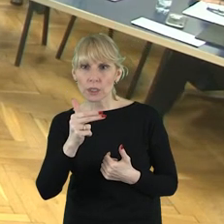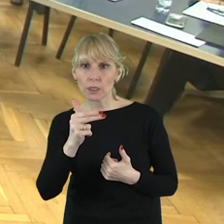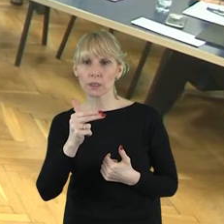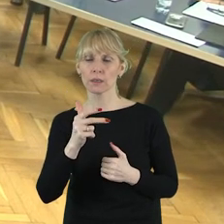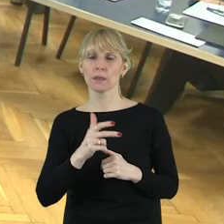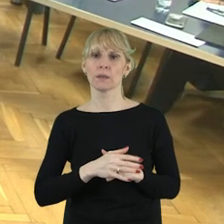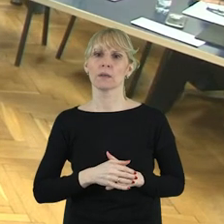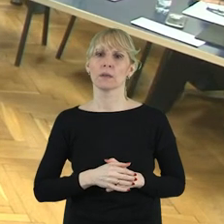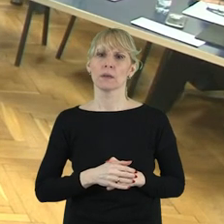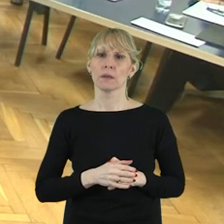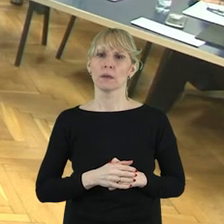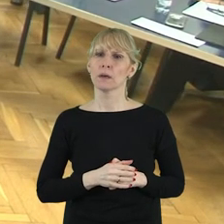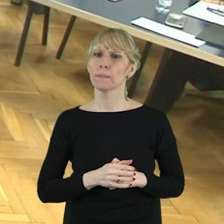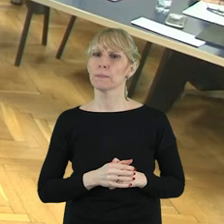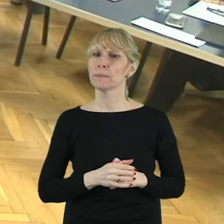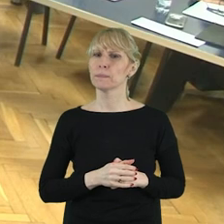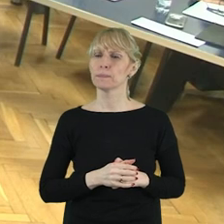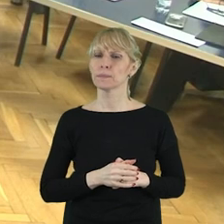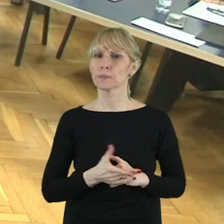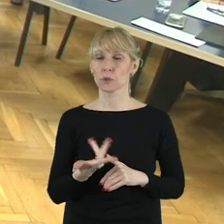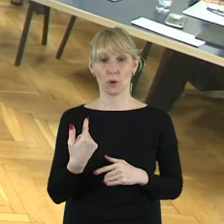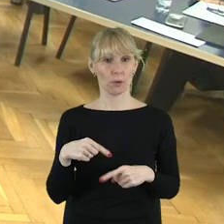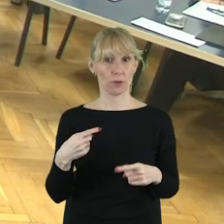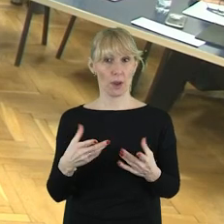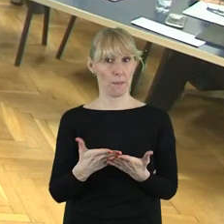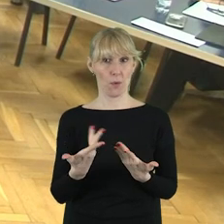jest zawał. Przez cały okres trwania